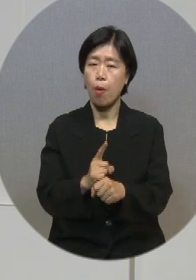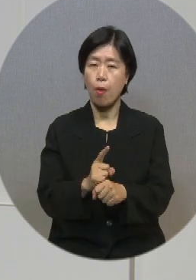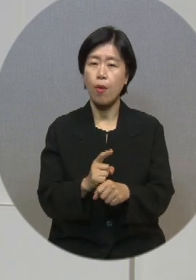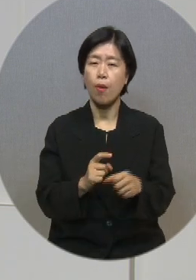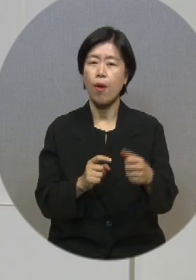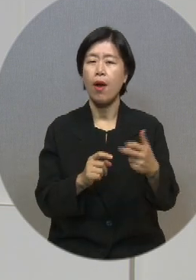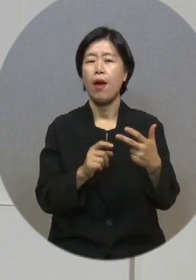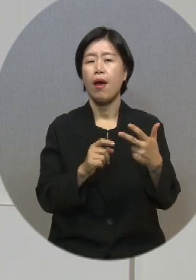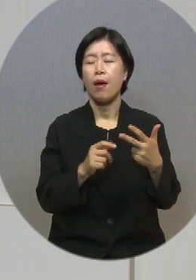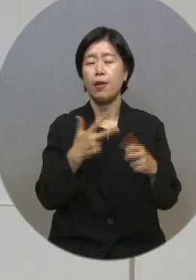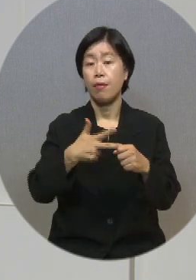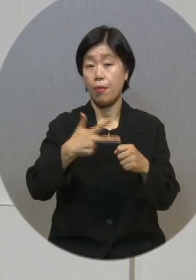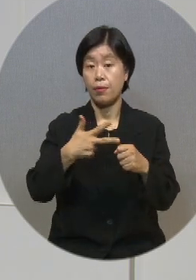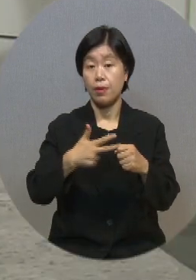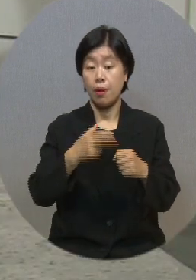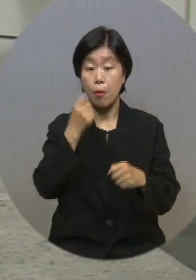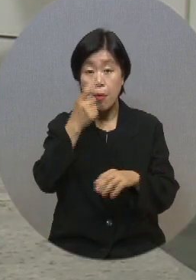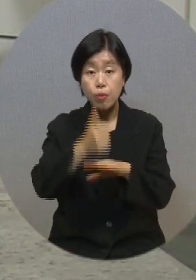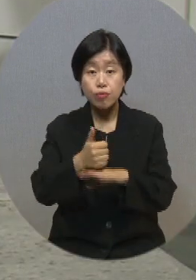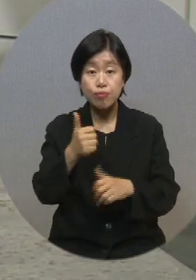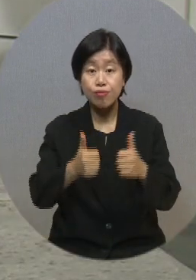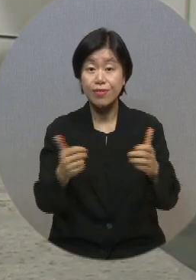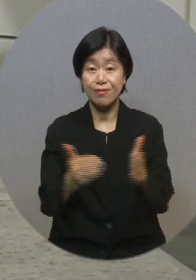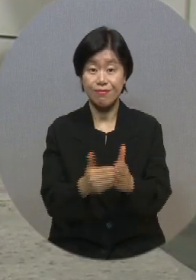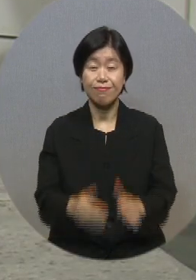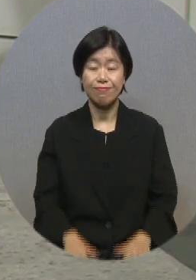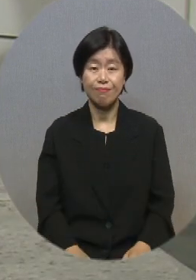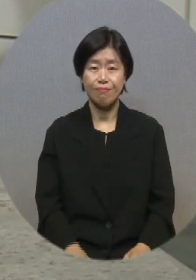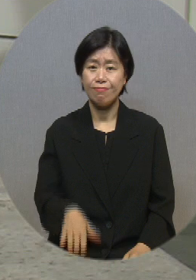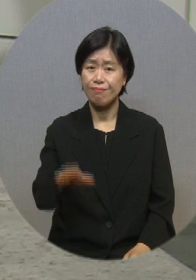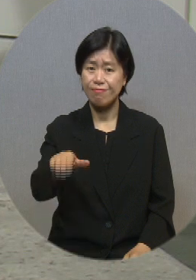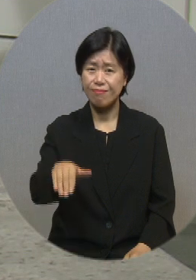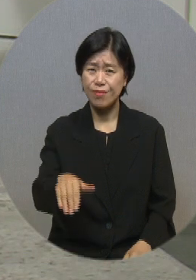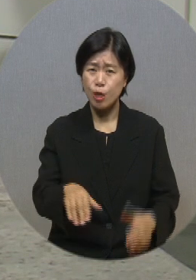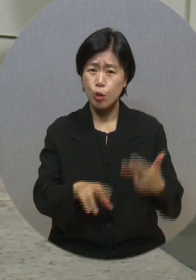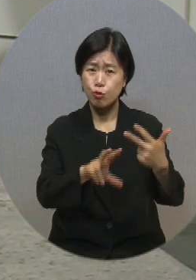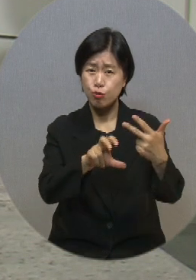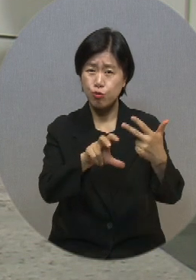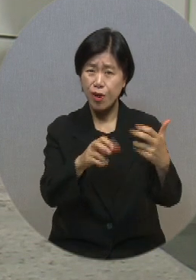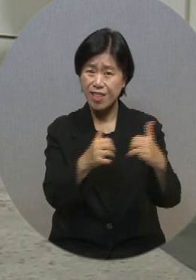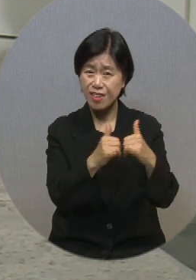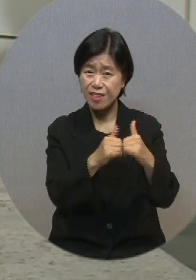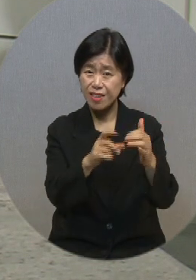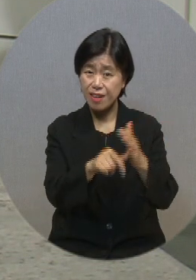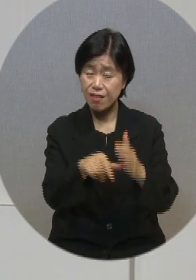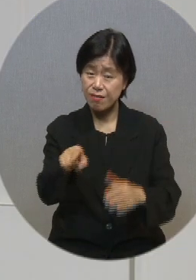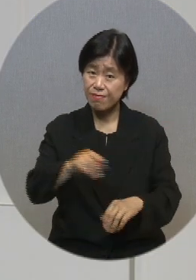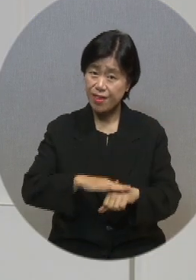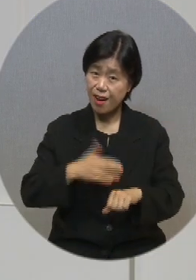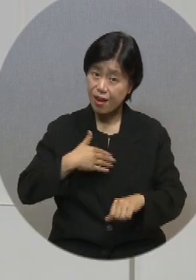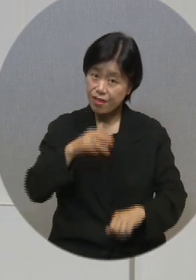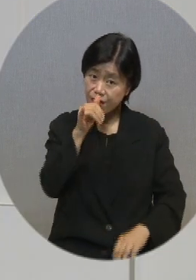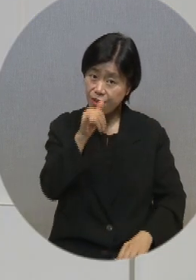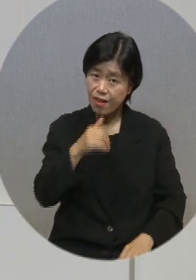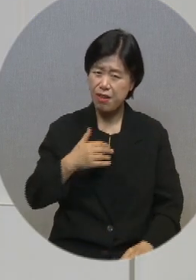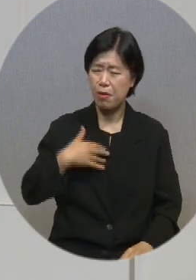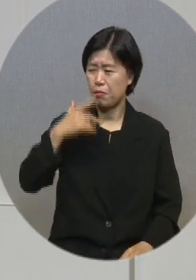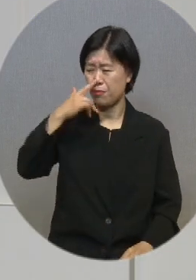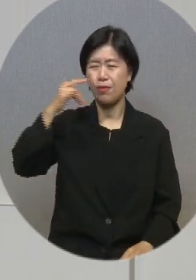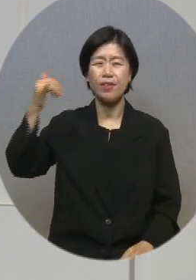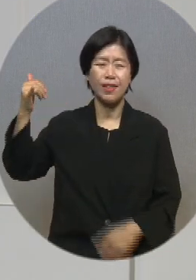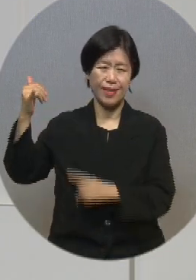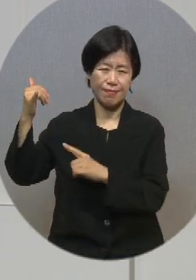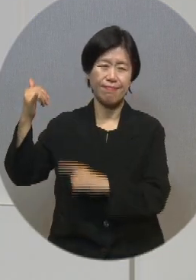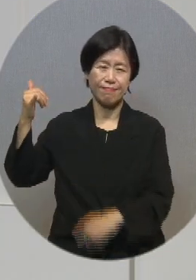7번째 월간 결선을 치렀습니다. 정연아 씨, 네. 6.25 전쟁에 대해서 뭐 크게 잘 알고 계세요? 네, 부모님이나 또